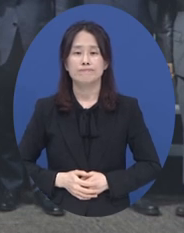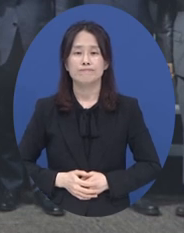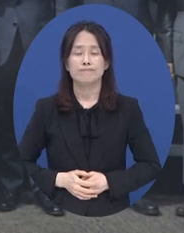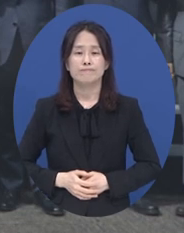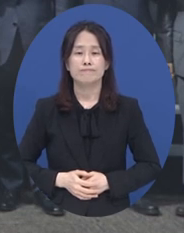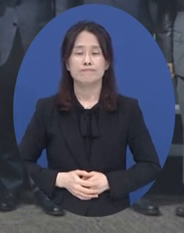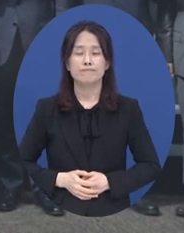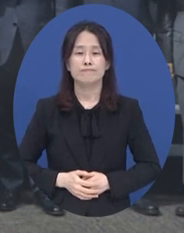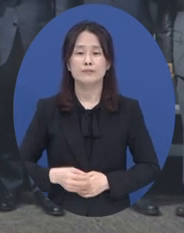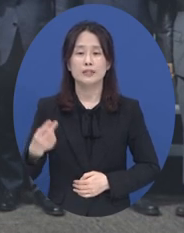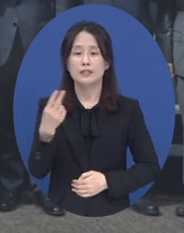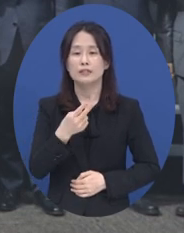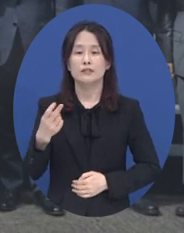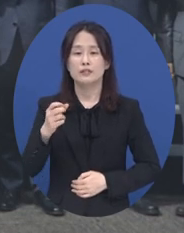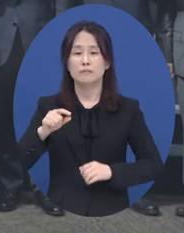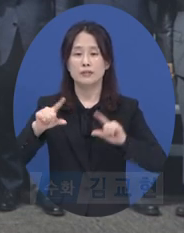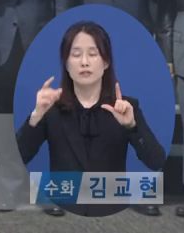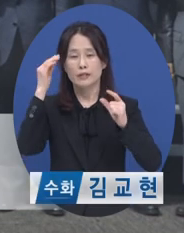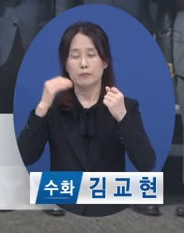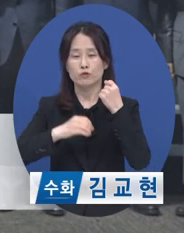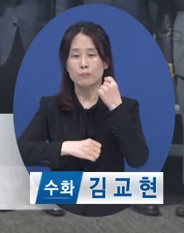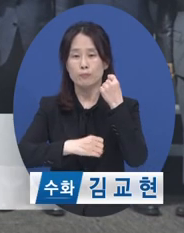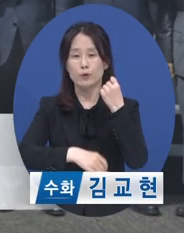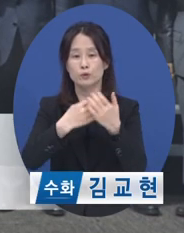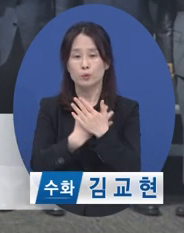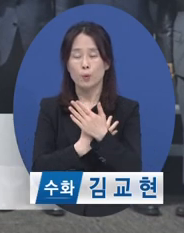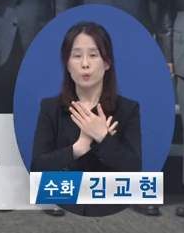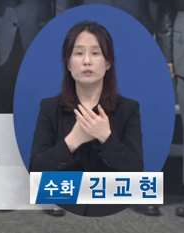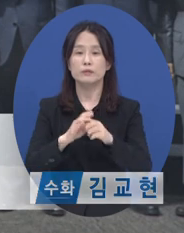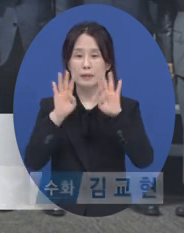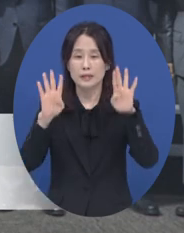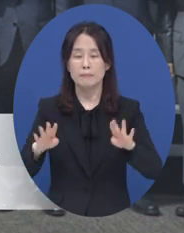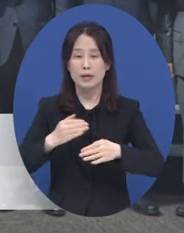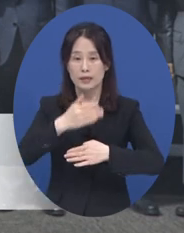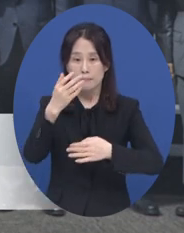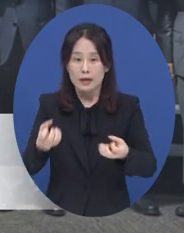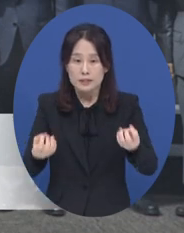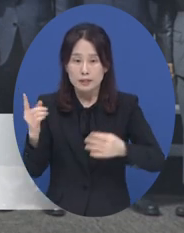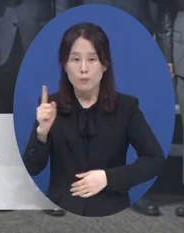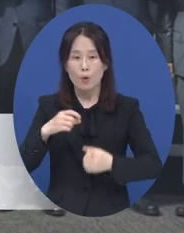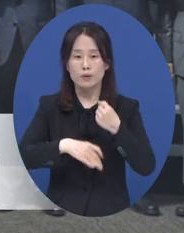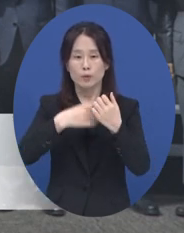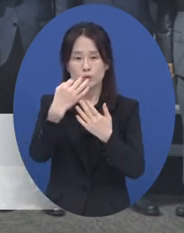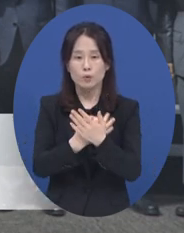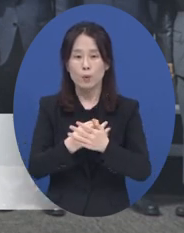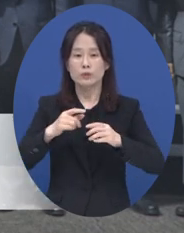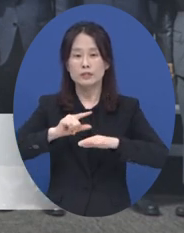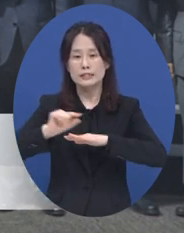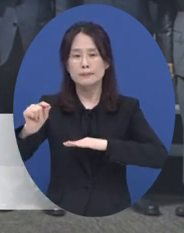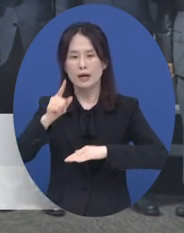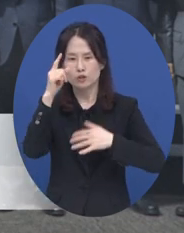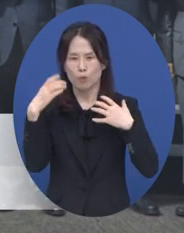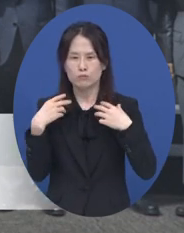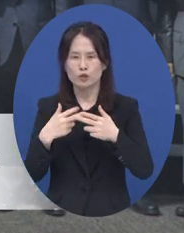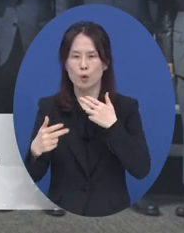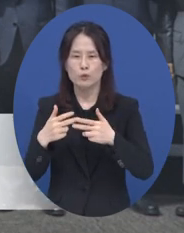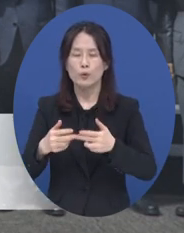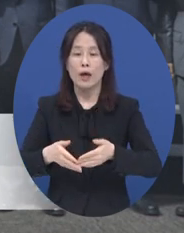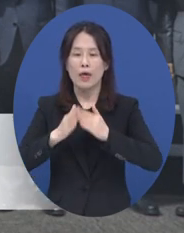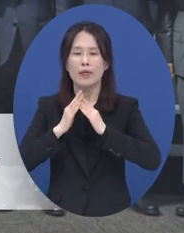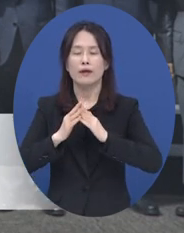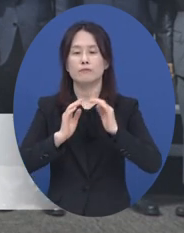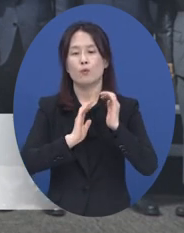경기도가 주최한 2021 대한민국 기본소득 박람회 개막식에선 기본소득 지방정부협의회 창립총회가